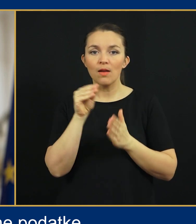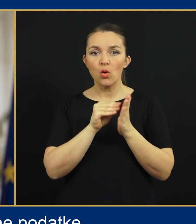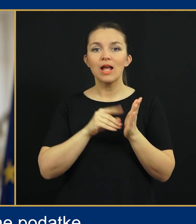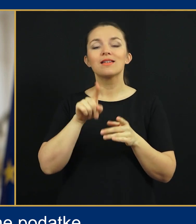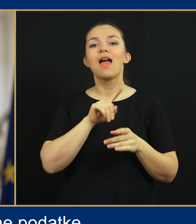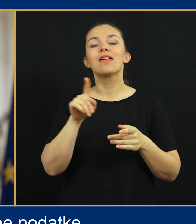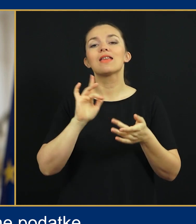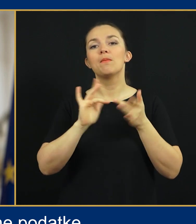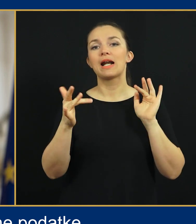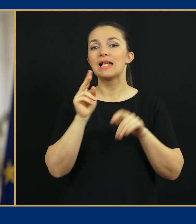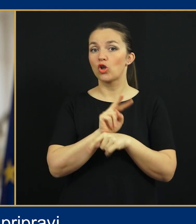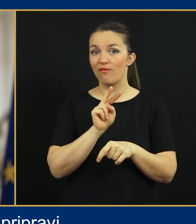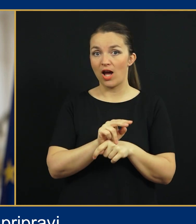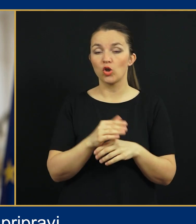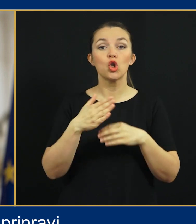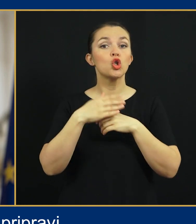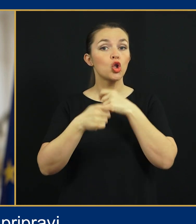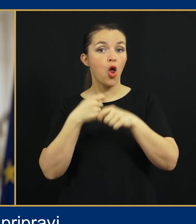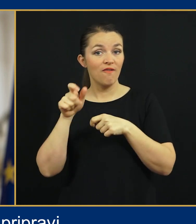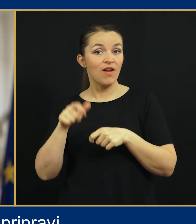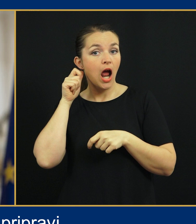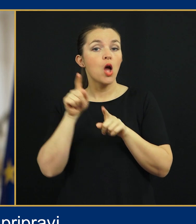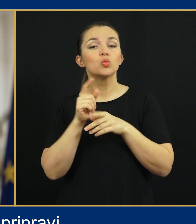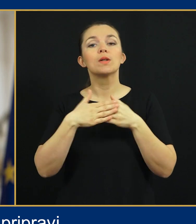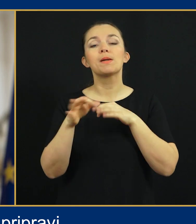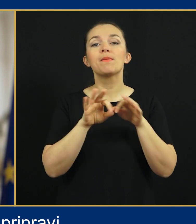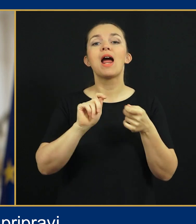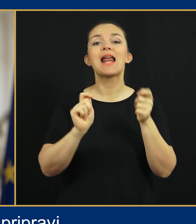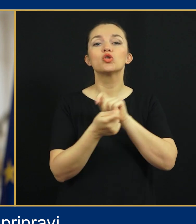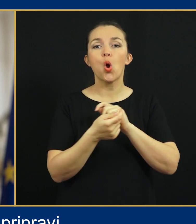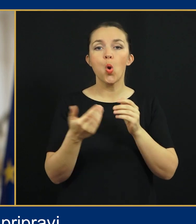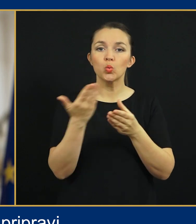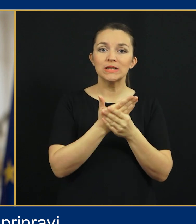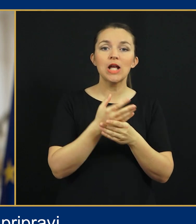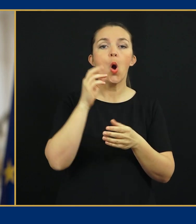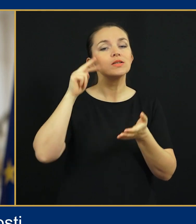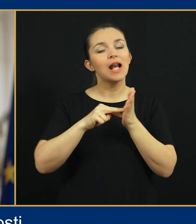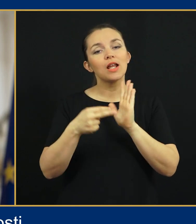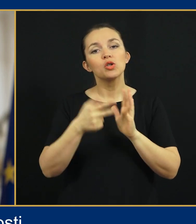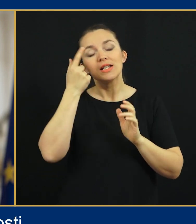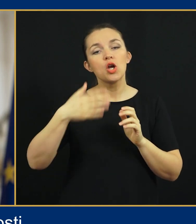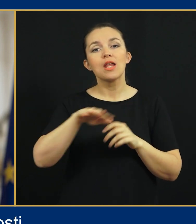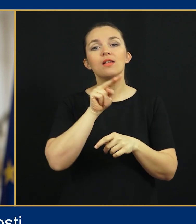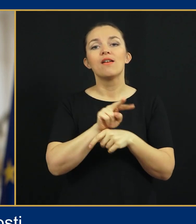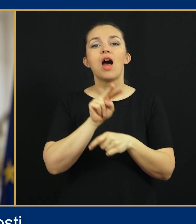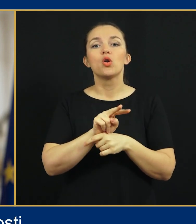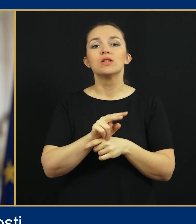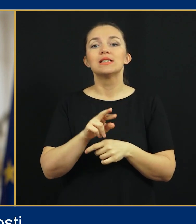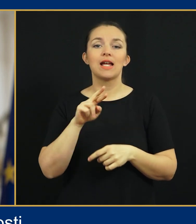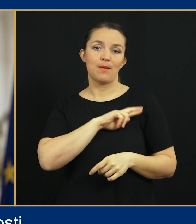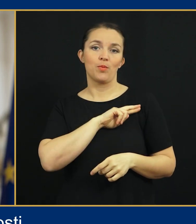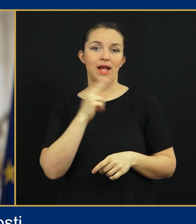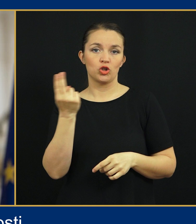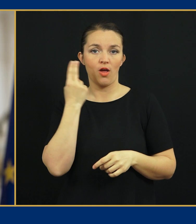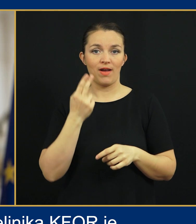in kibernetsko varnost. Sodelovala je tudi pri pripravi resolucije o strategiji nacionalne varnosti Republike